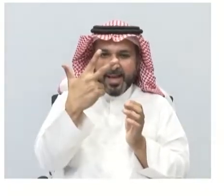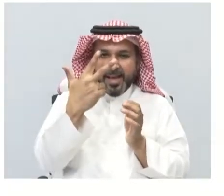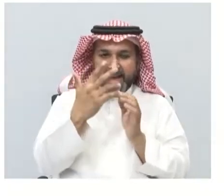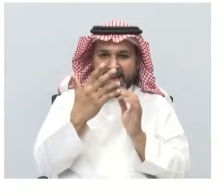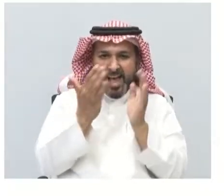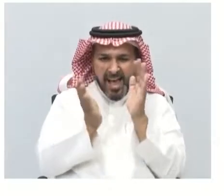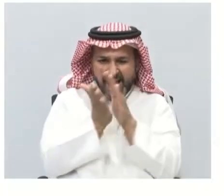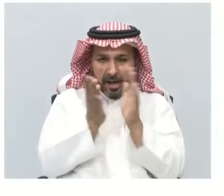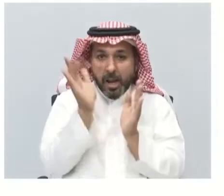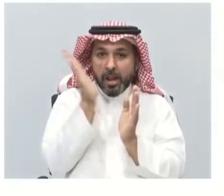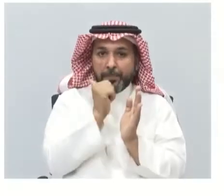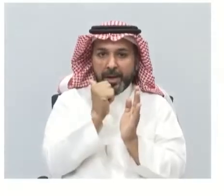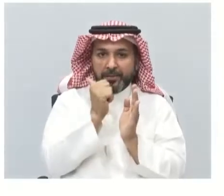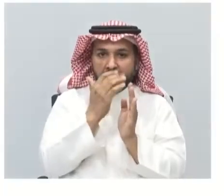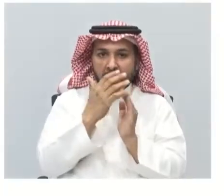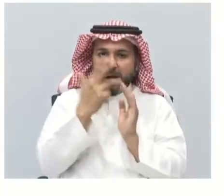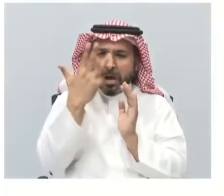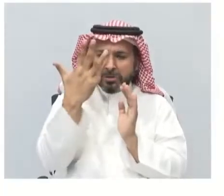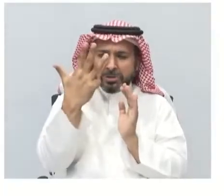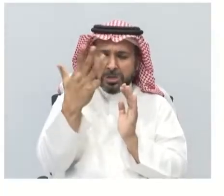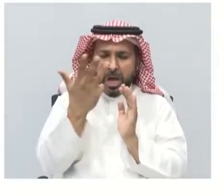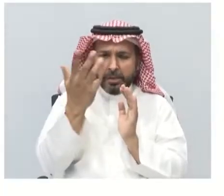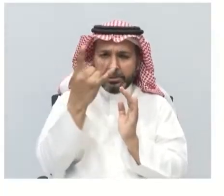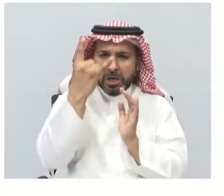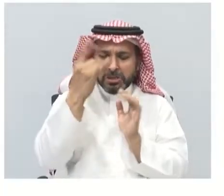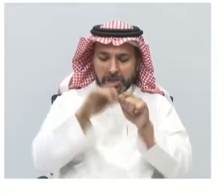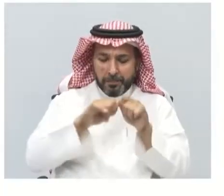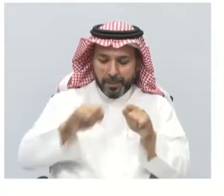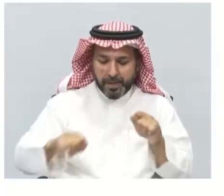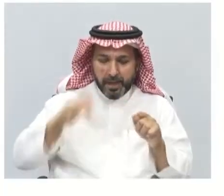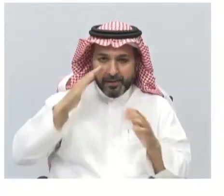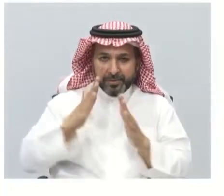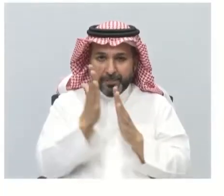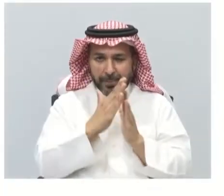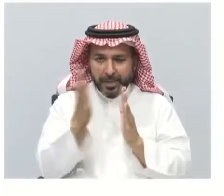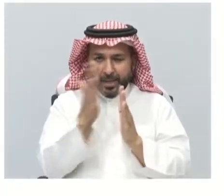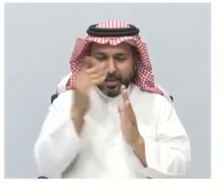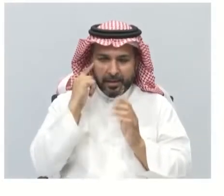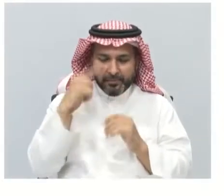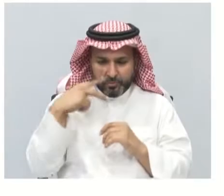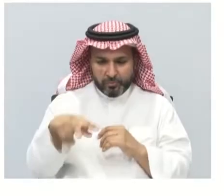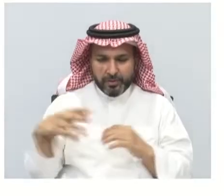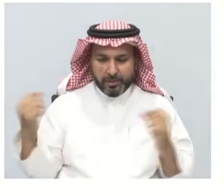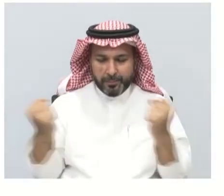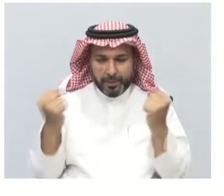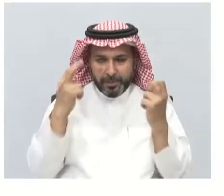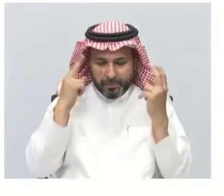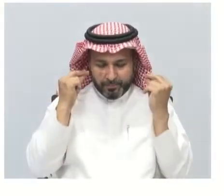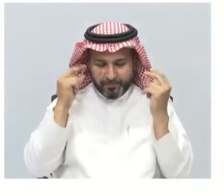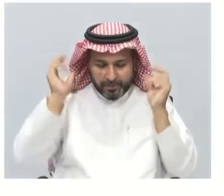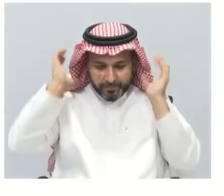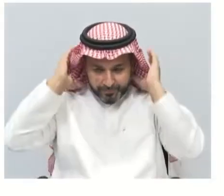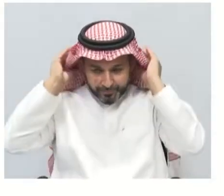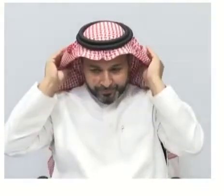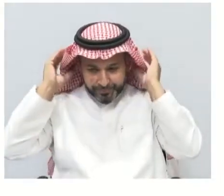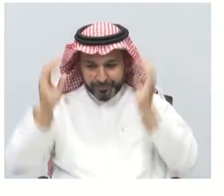عندنا انشاء عمود او مستقيم عمودي على مستقيم معلوم عند انشاء او ان انشاء مستقيم عمودي على مستقيم معلوم من نقطه